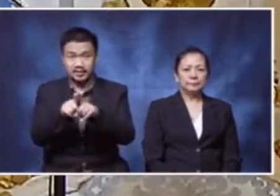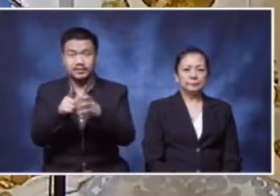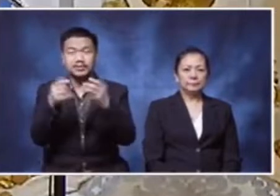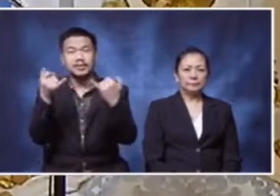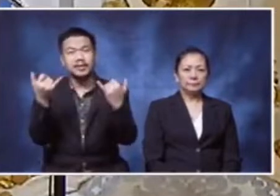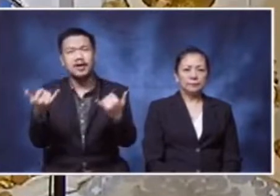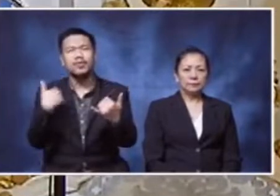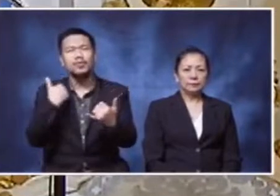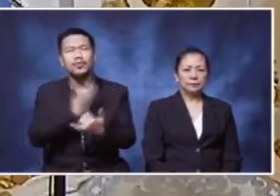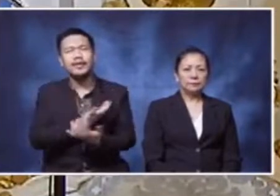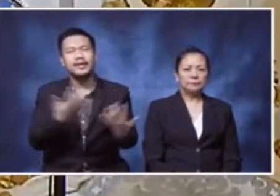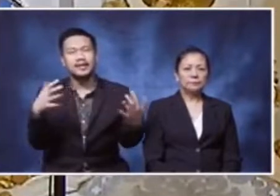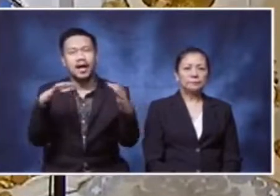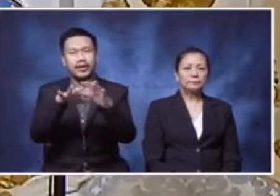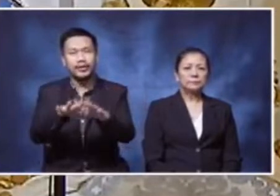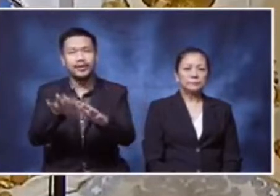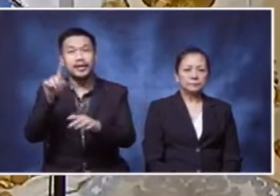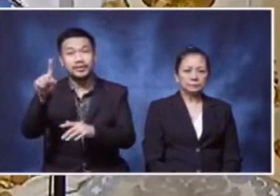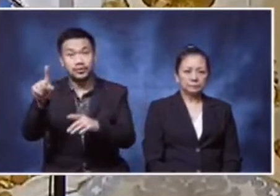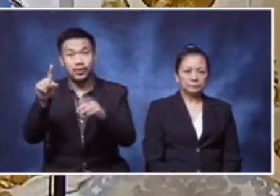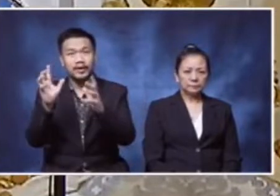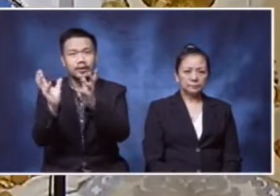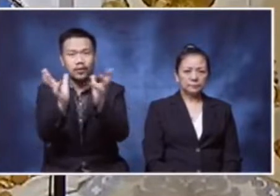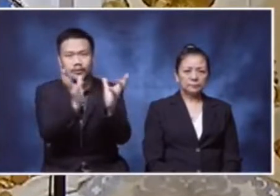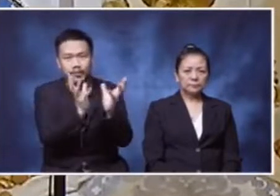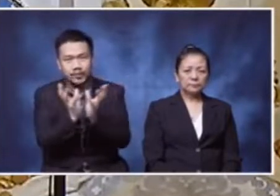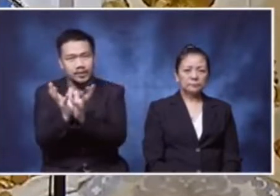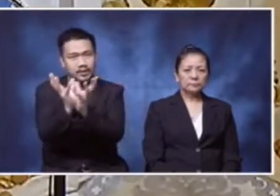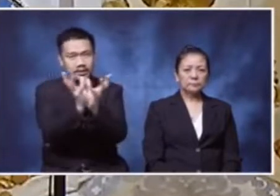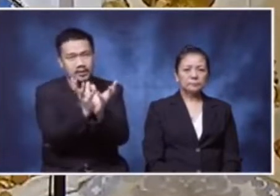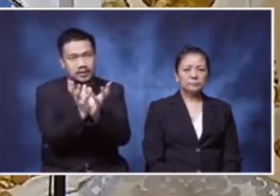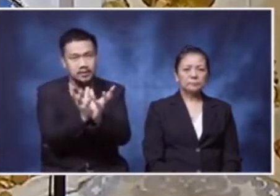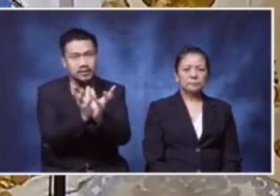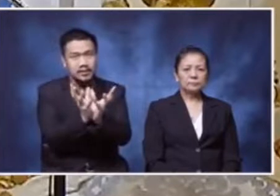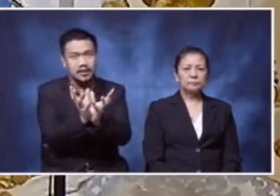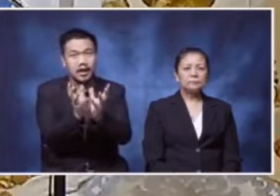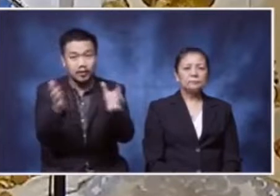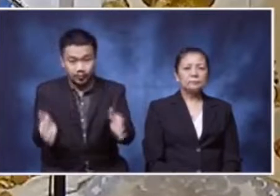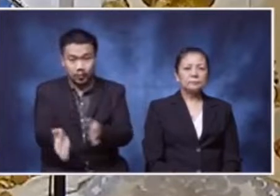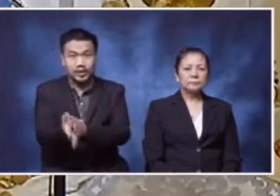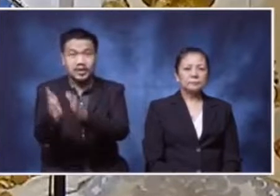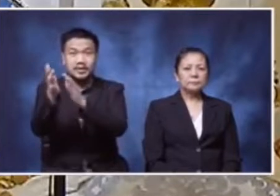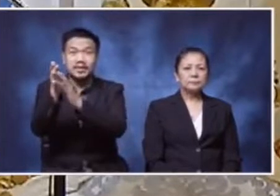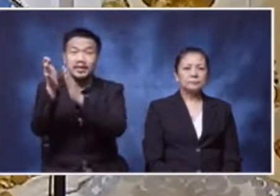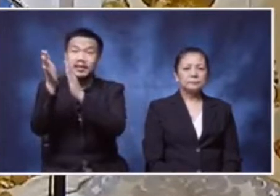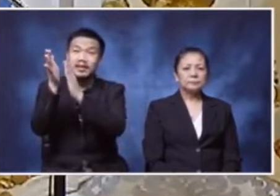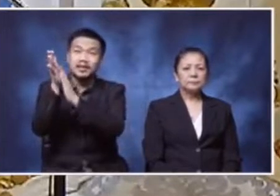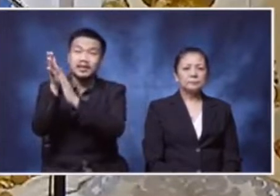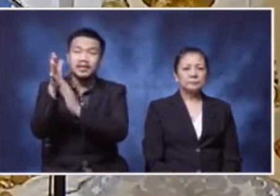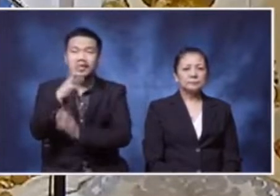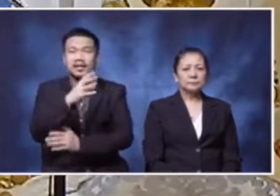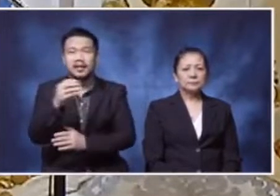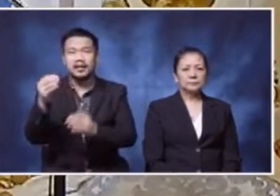ay natitipon bilang isang sambayanan na nagpupuri at nagpapasalamat sa